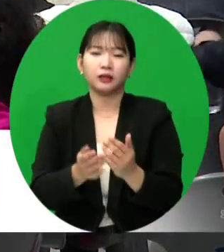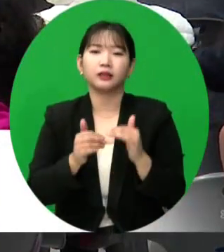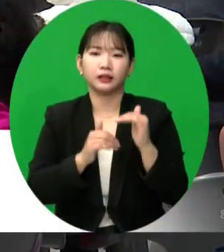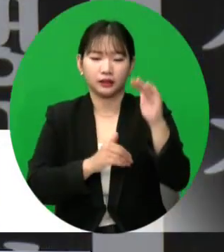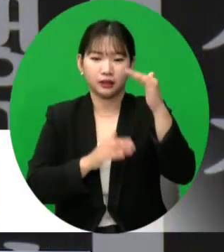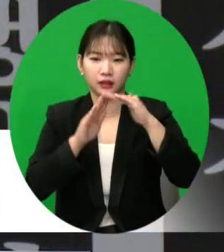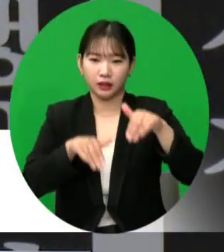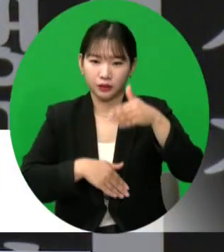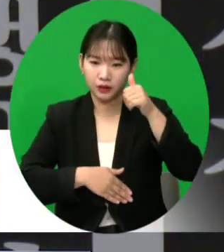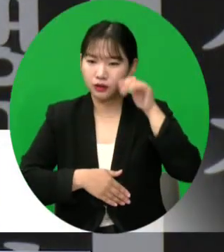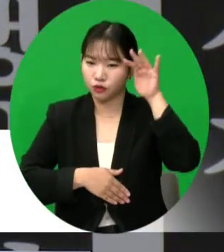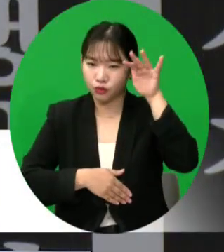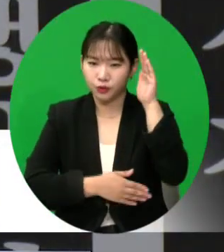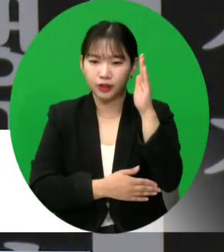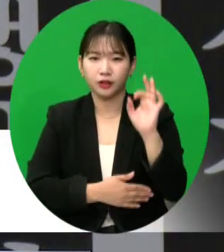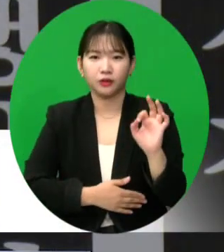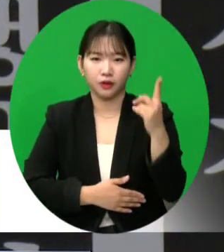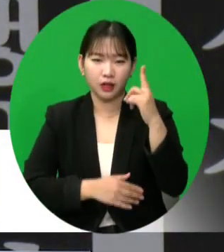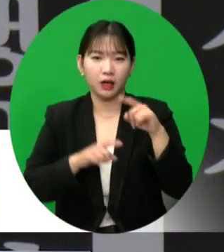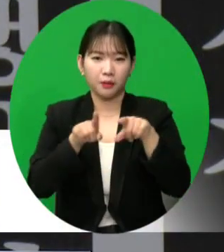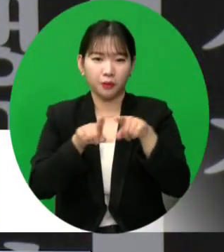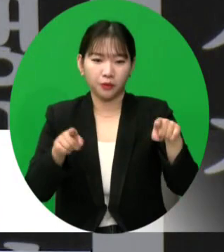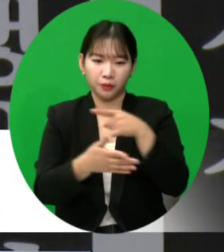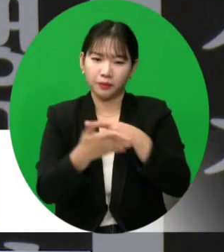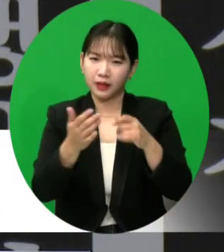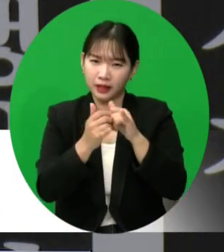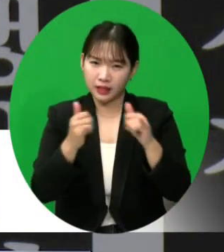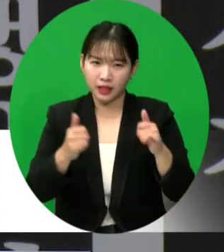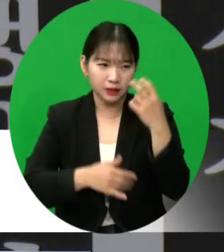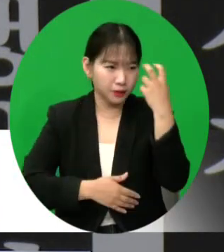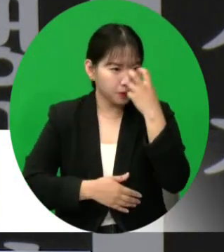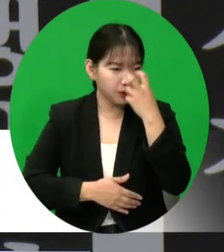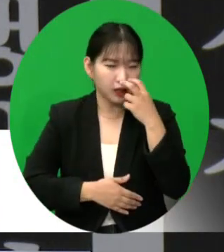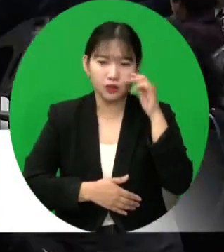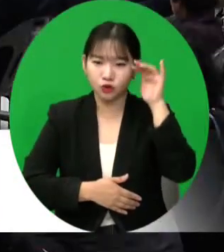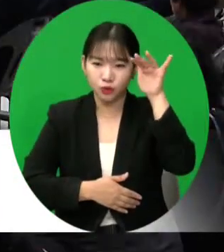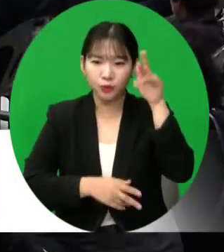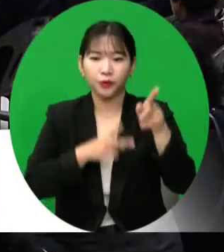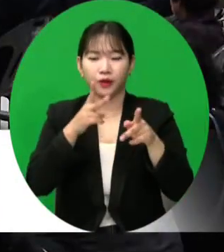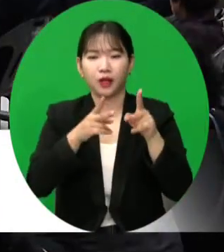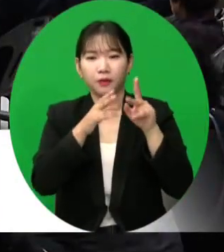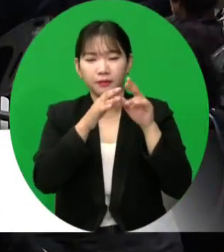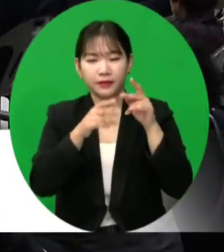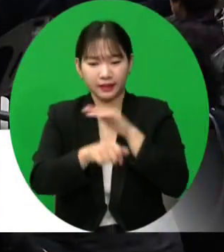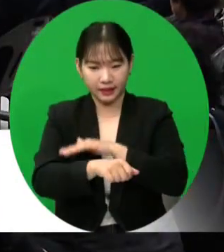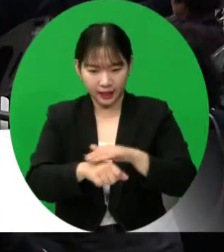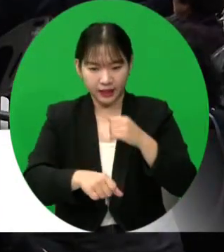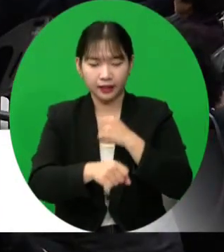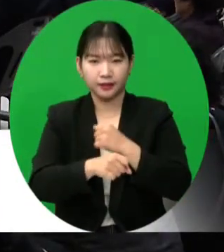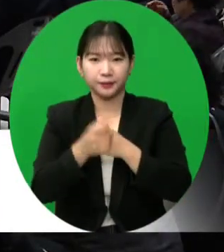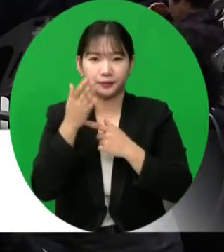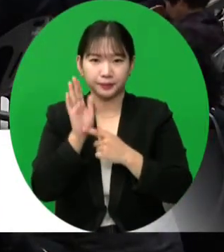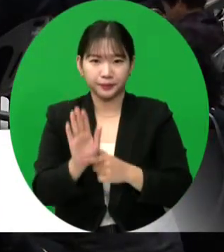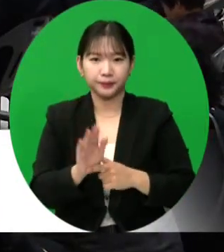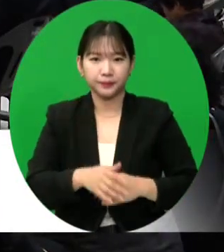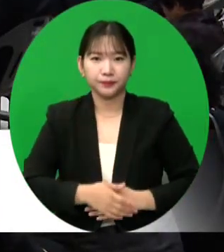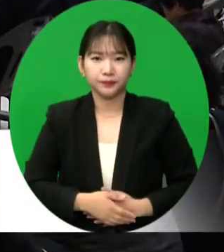지사가 추모사를 통해 민간인 희생자 실태조사와 추모사업을 내실 있게 펼치겠다고